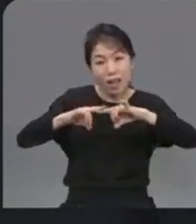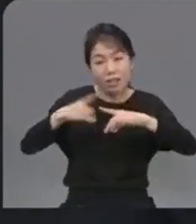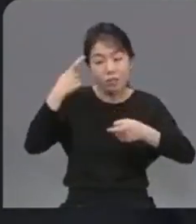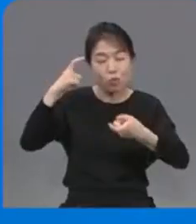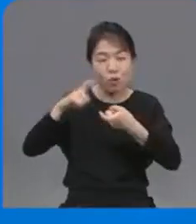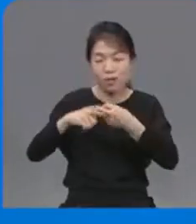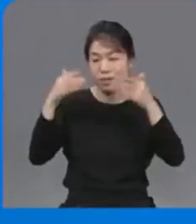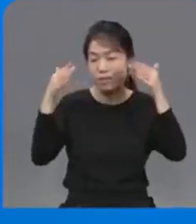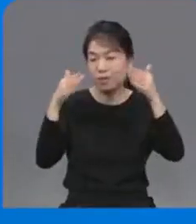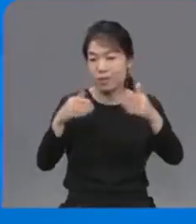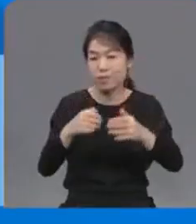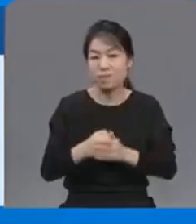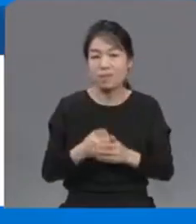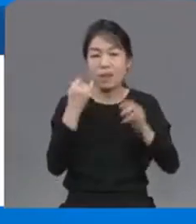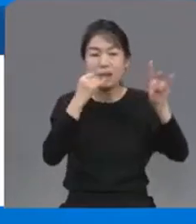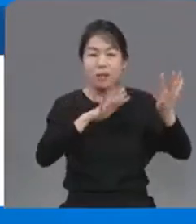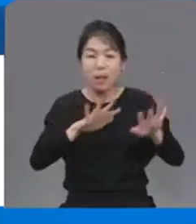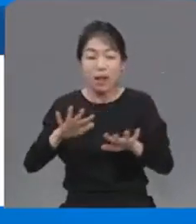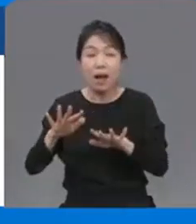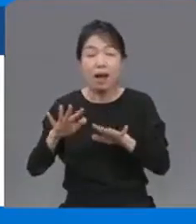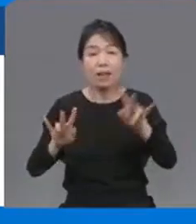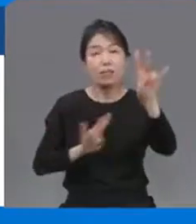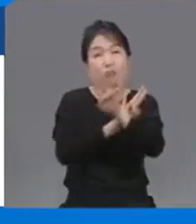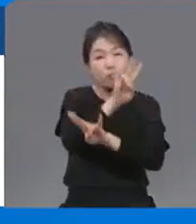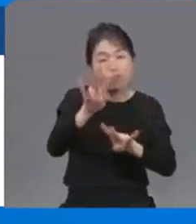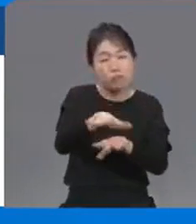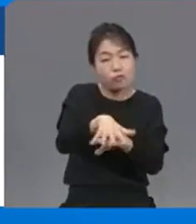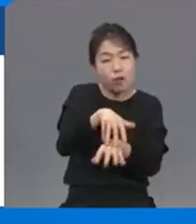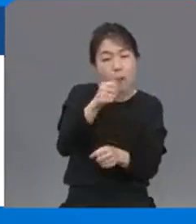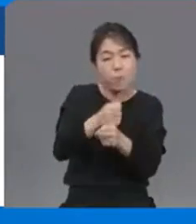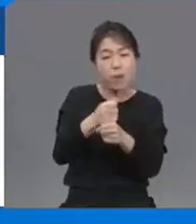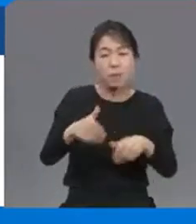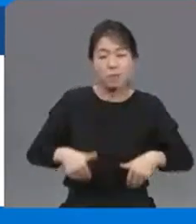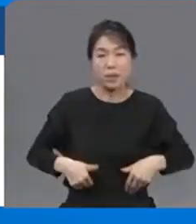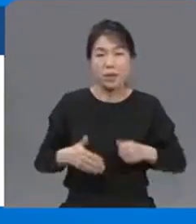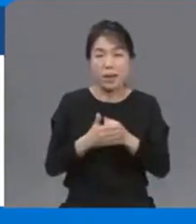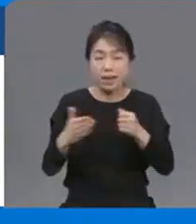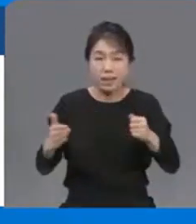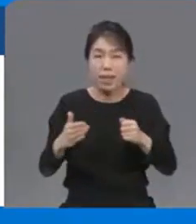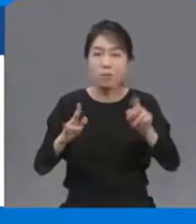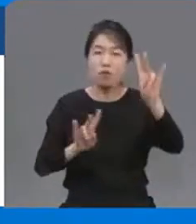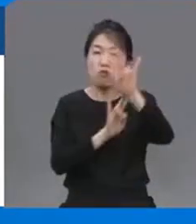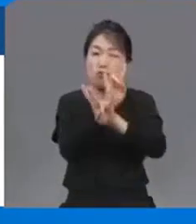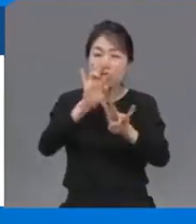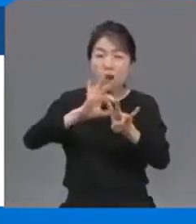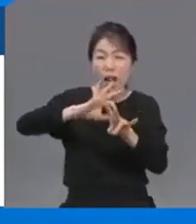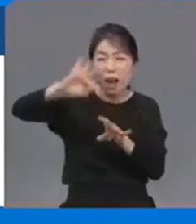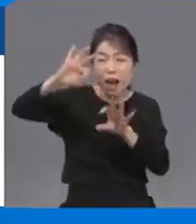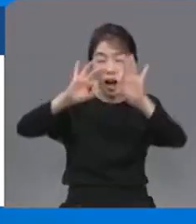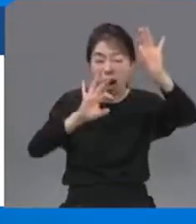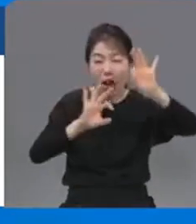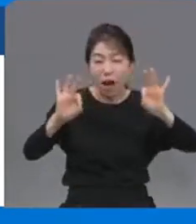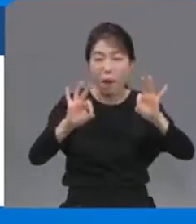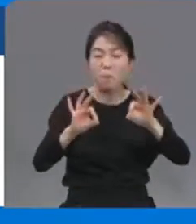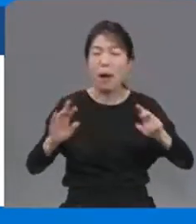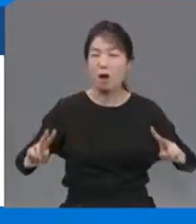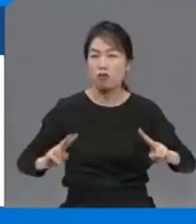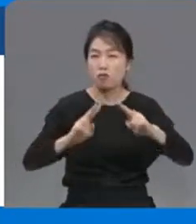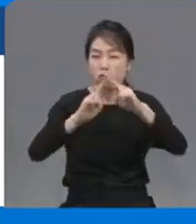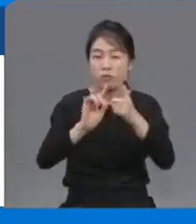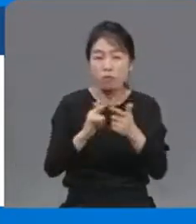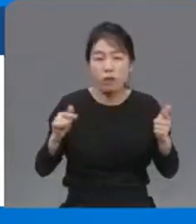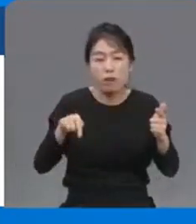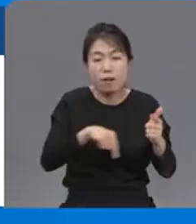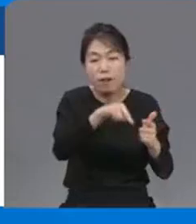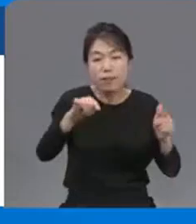있습니다. 해상풍력 생태계를 구축을 해야 되기 때문에 이제 블레이드랄지 타워 이제 이런